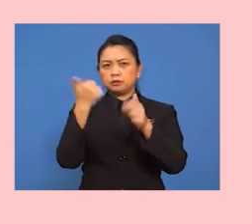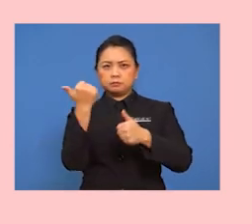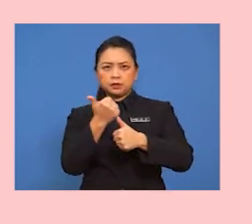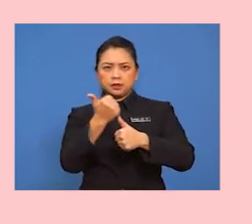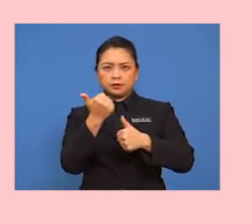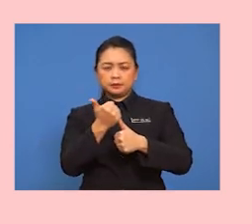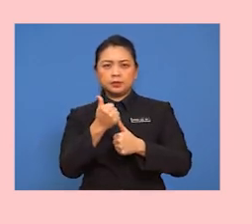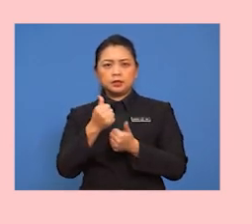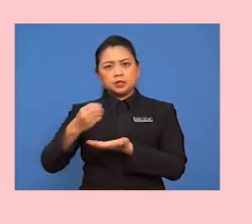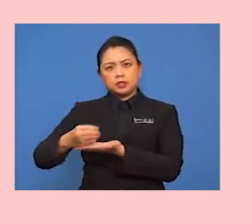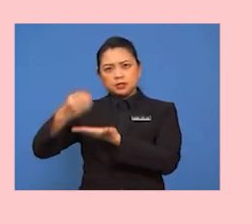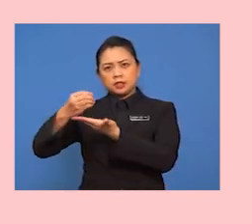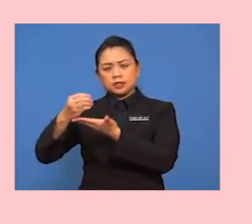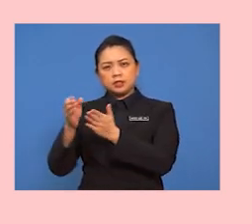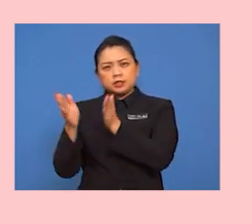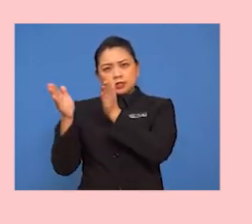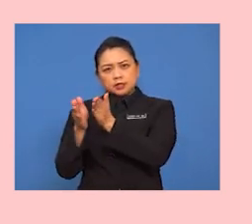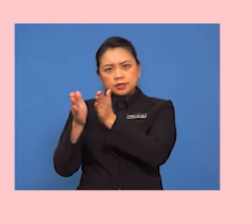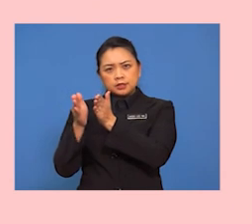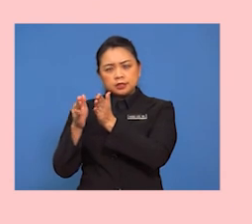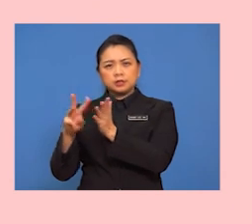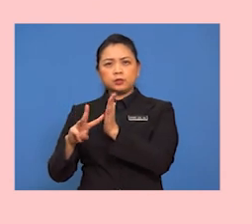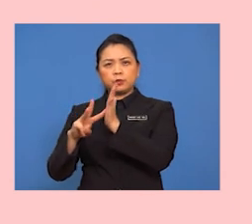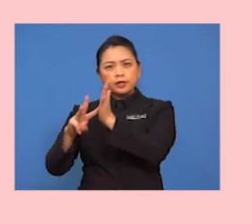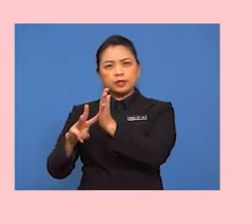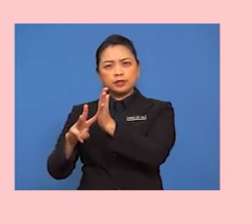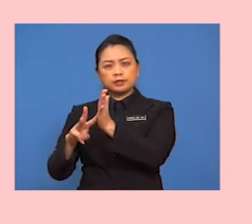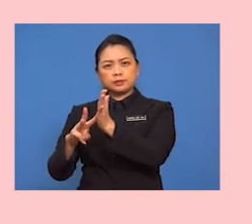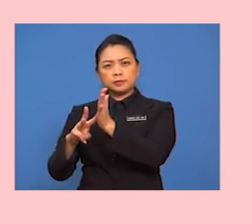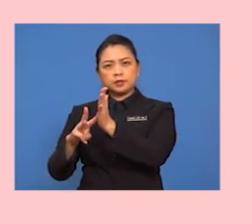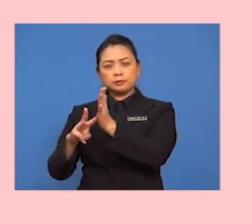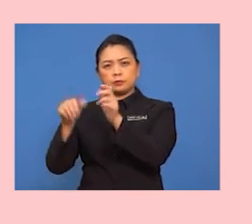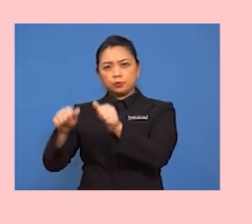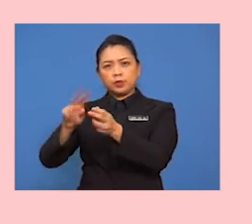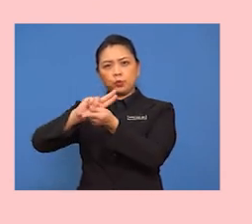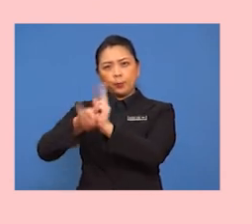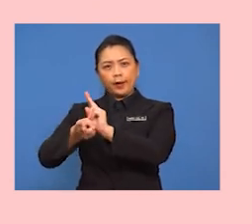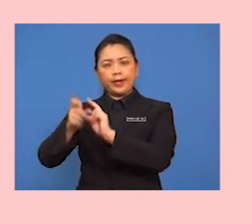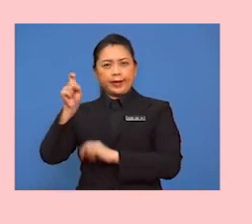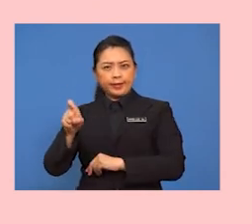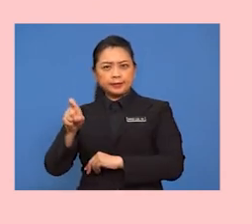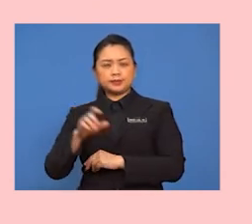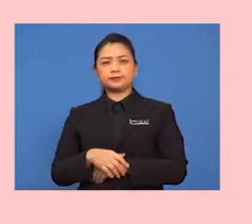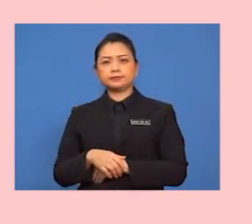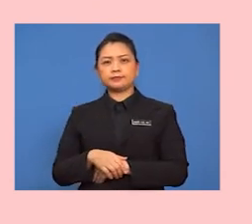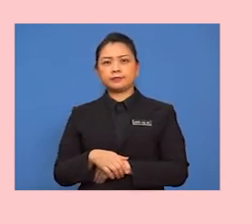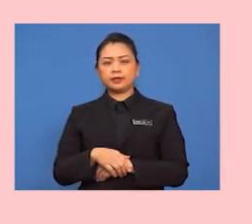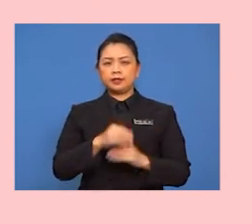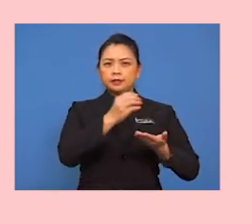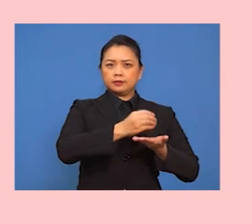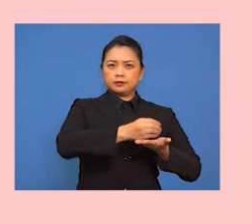ialah Gelas kecil yang diwakili oleh pemboleh ubah X Manakala